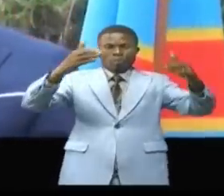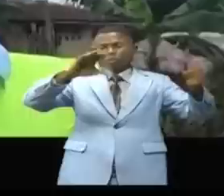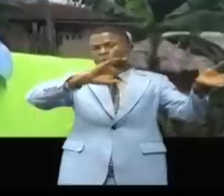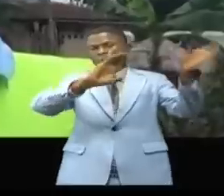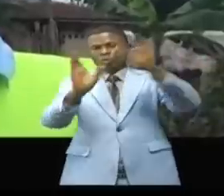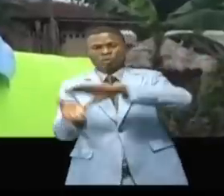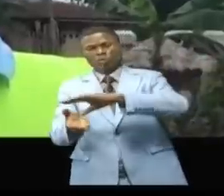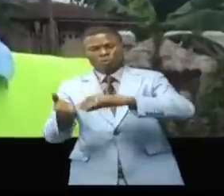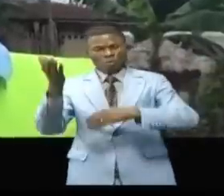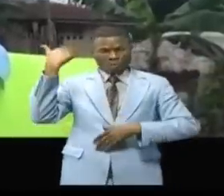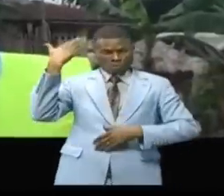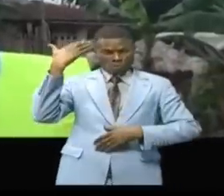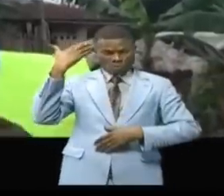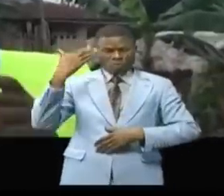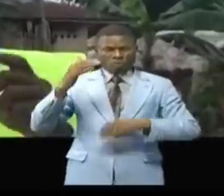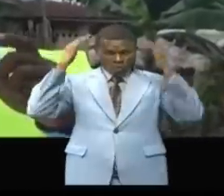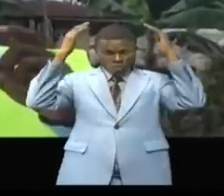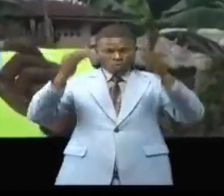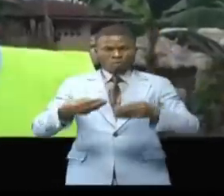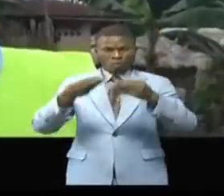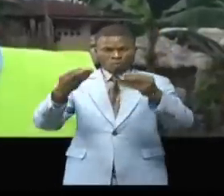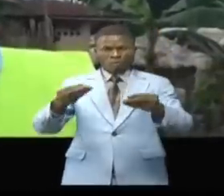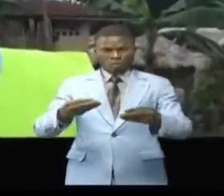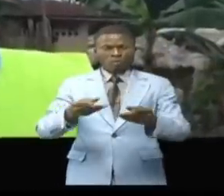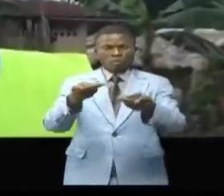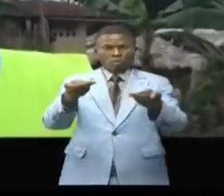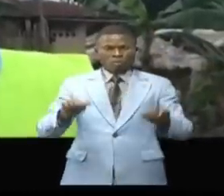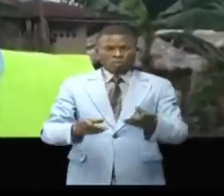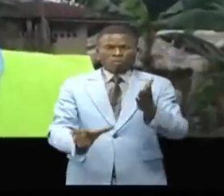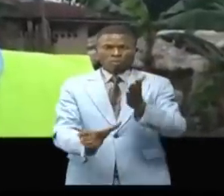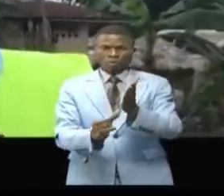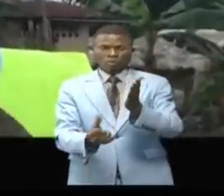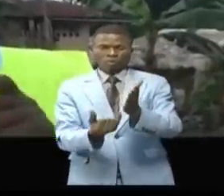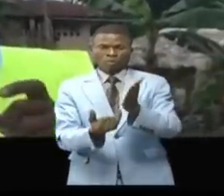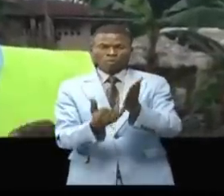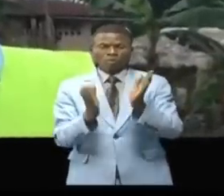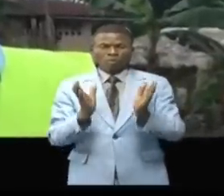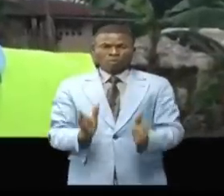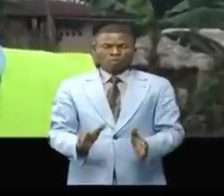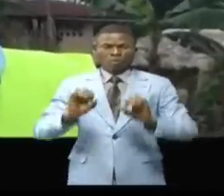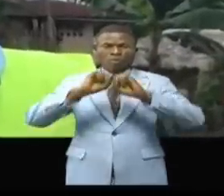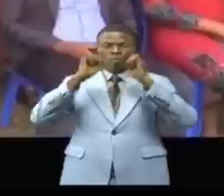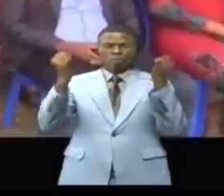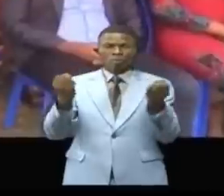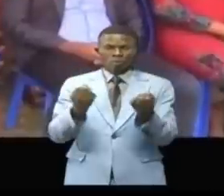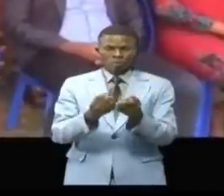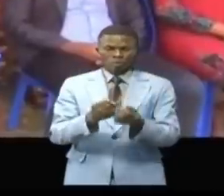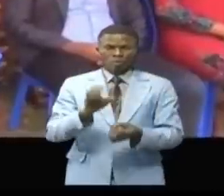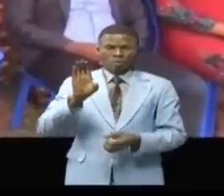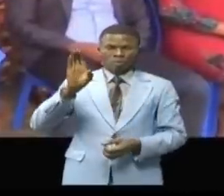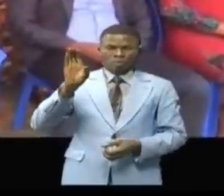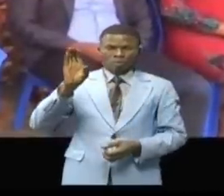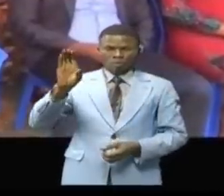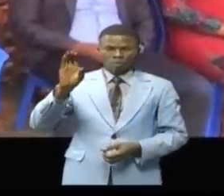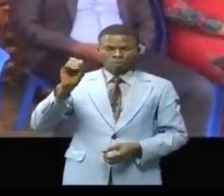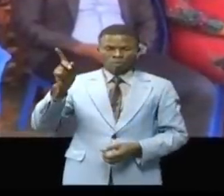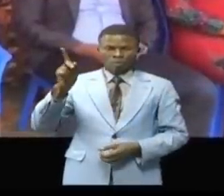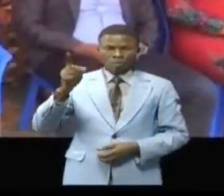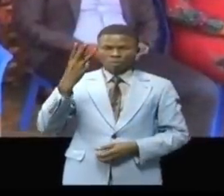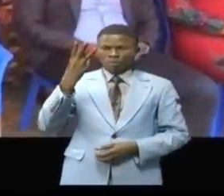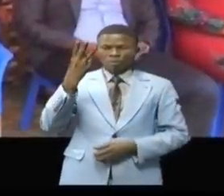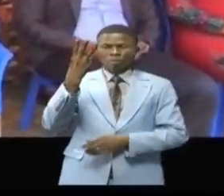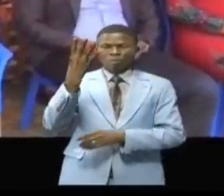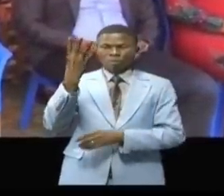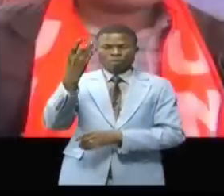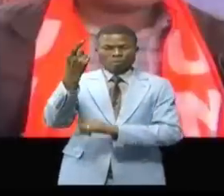ces camps. Le plan de travail a été livré par l'ingénieur Faustin Bouilly de la société Kodibakave. Au bout de 4 mois,